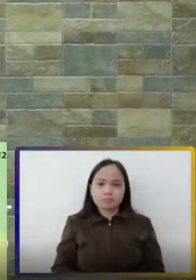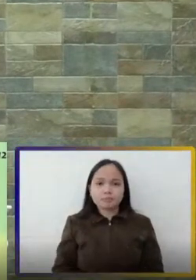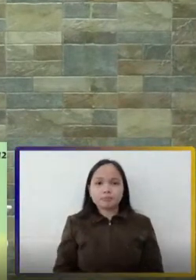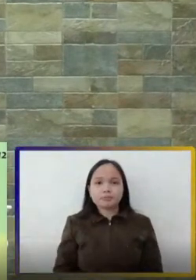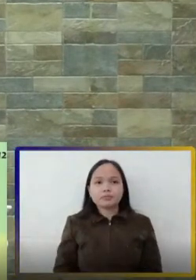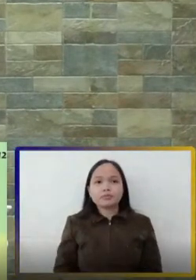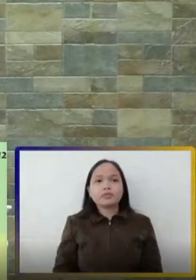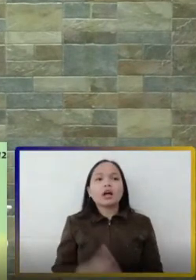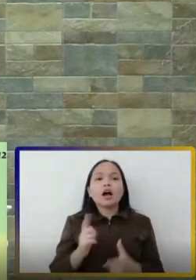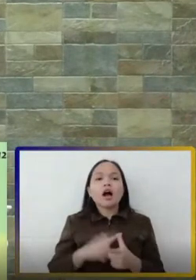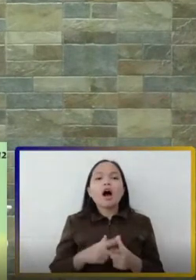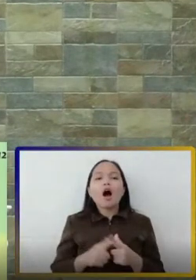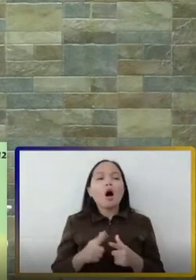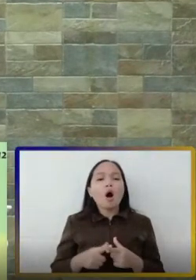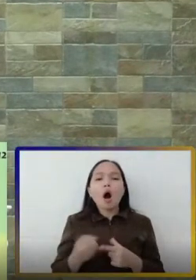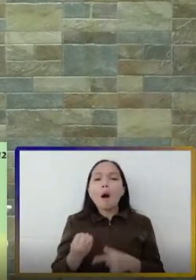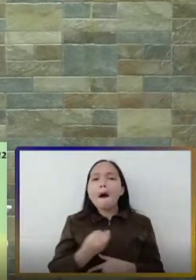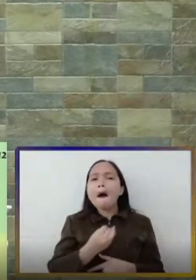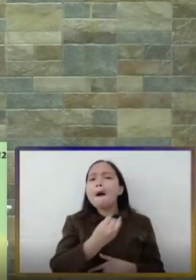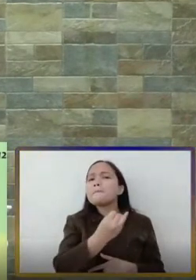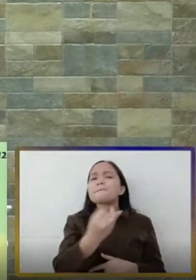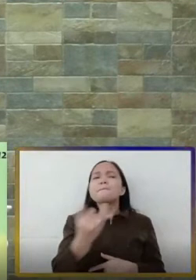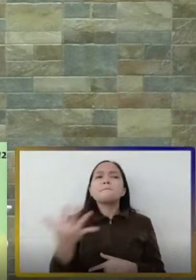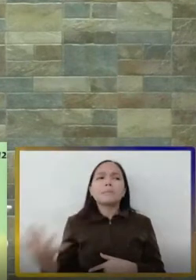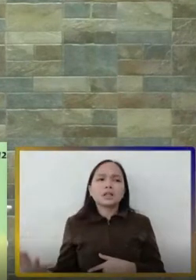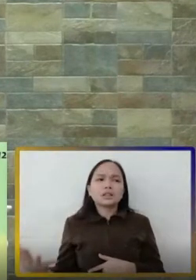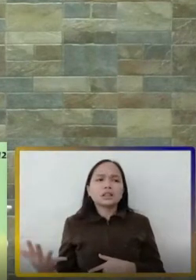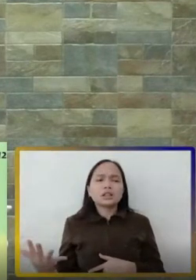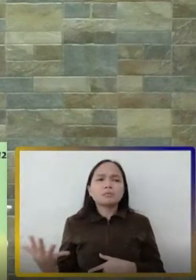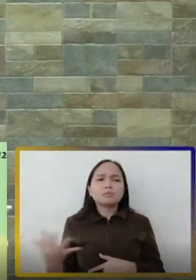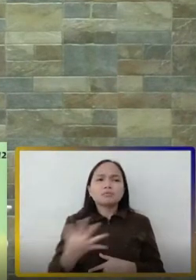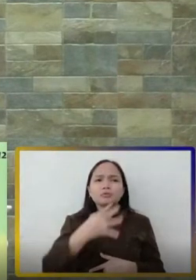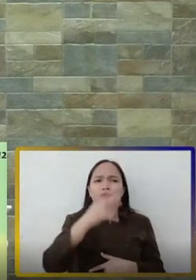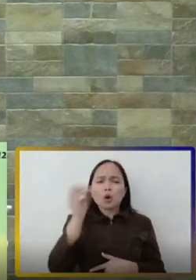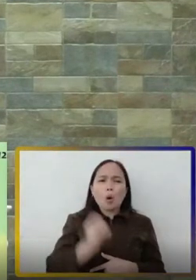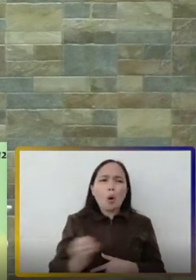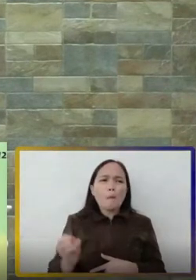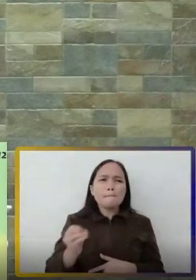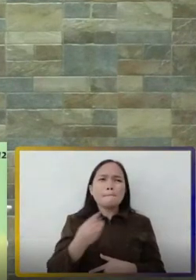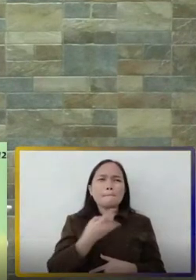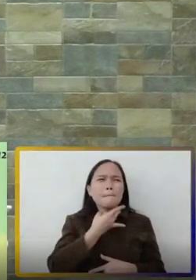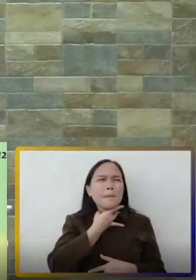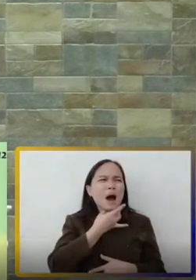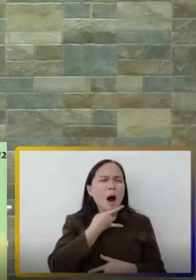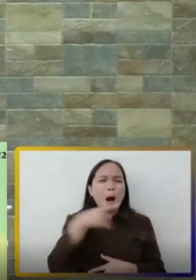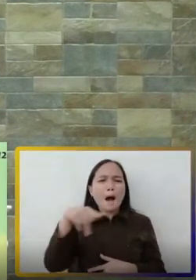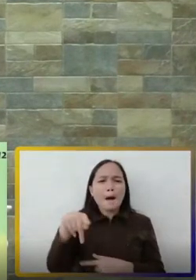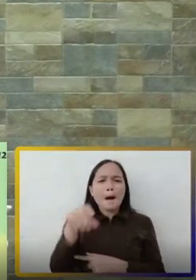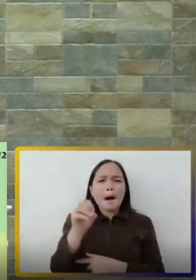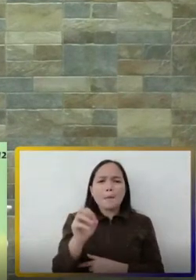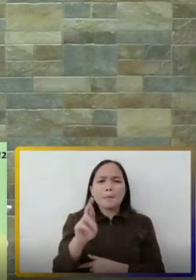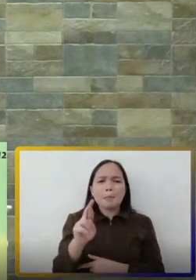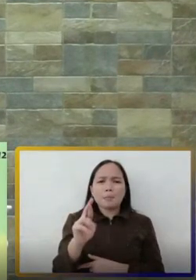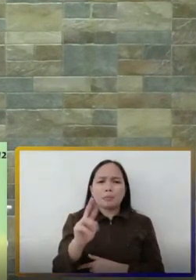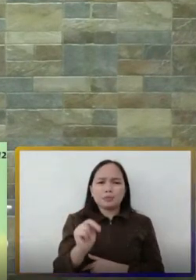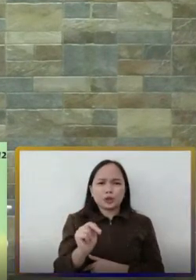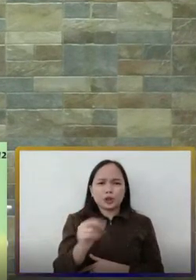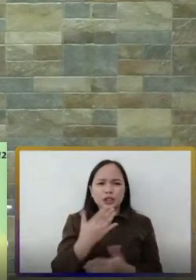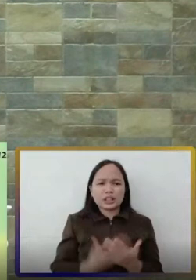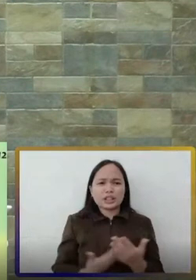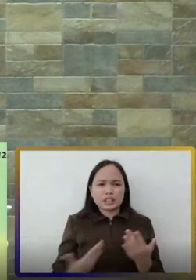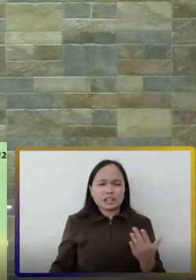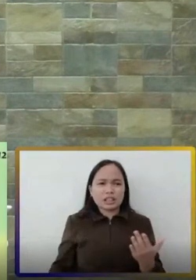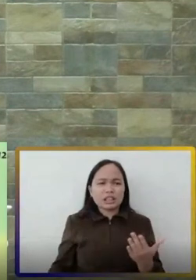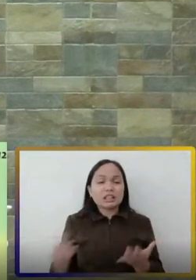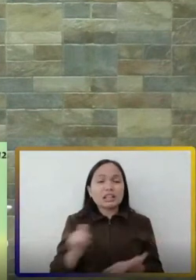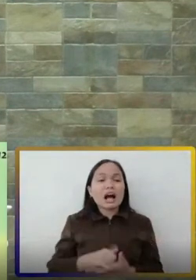how many percent are of pornographic things that are